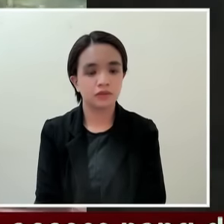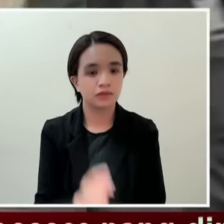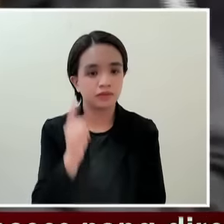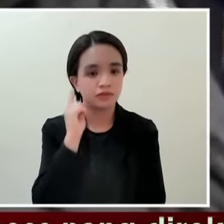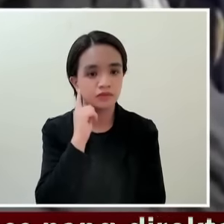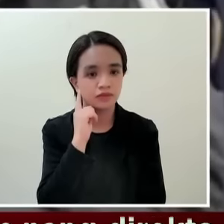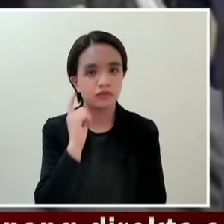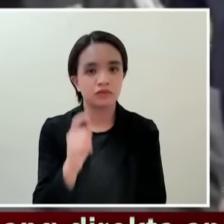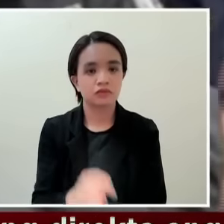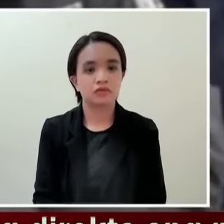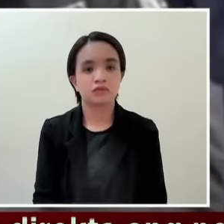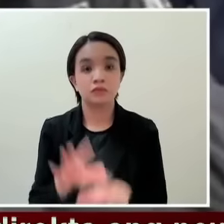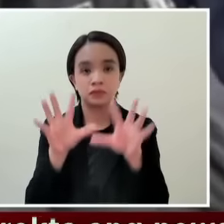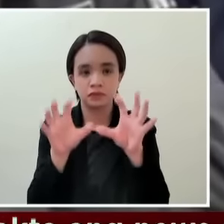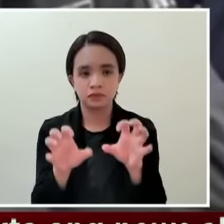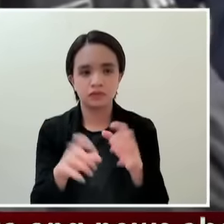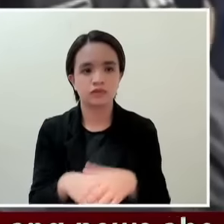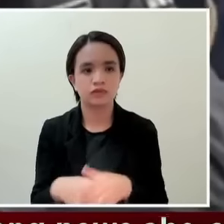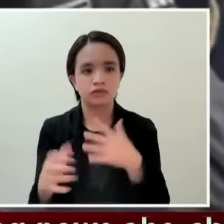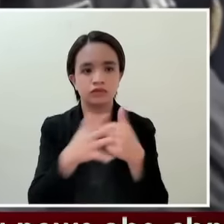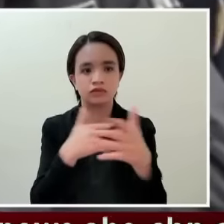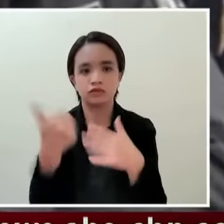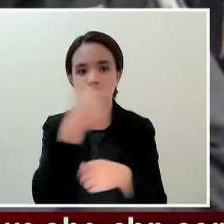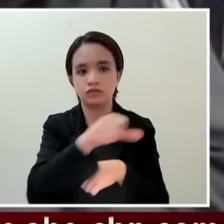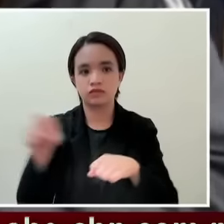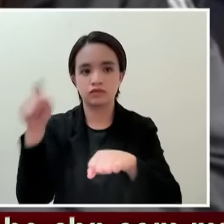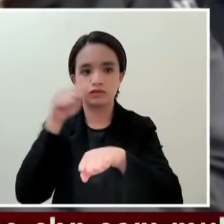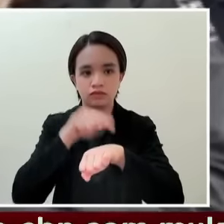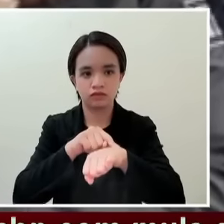anumang oras ngayon. So,